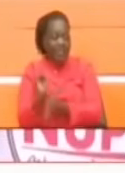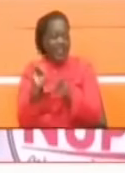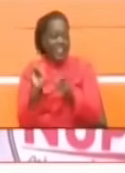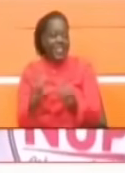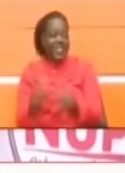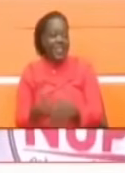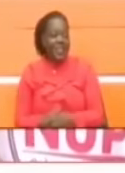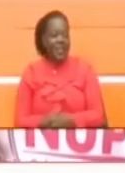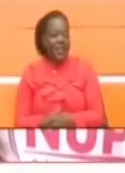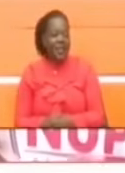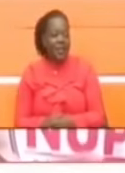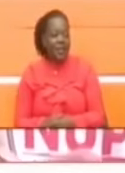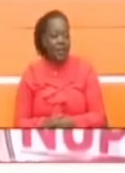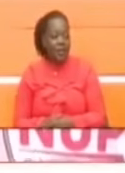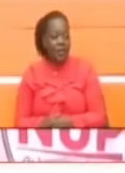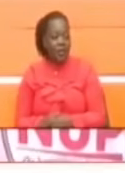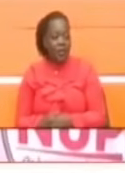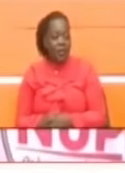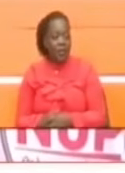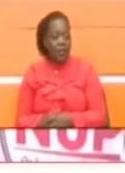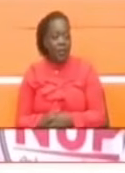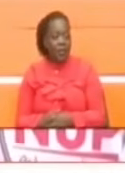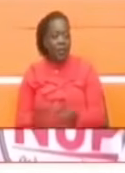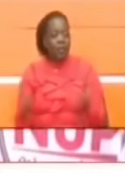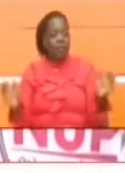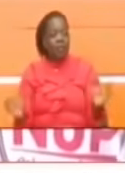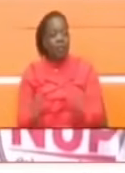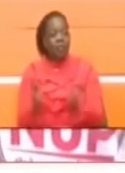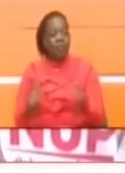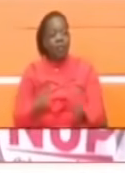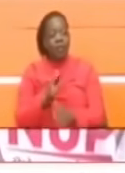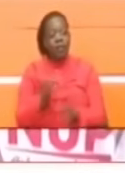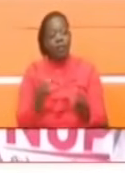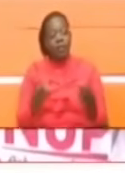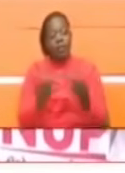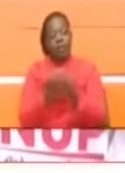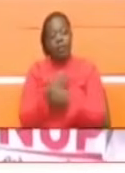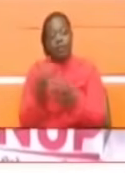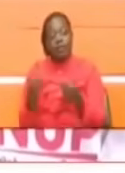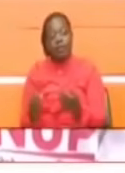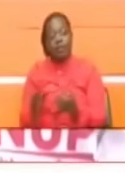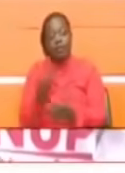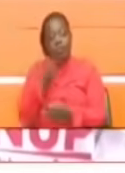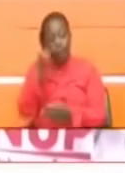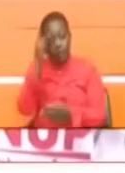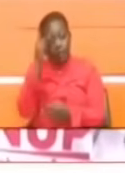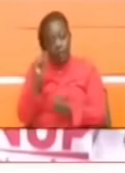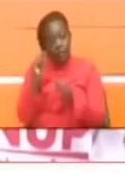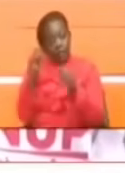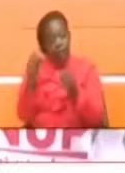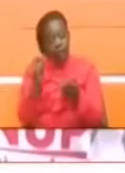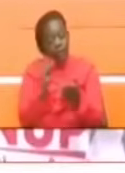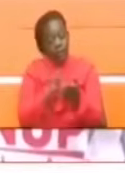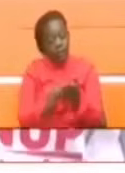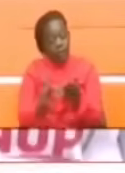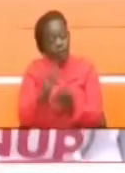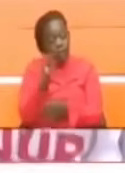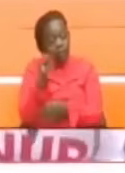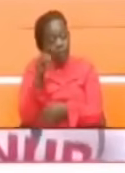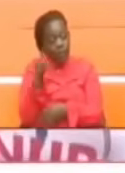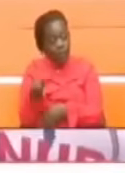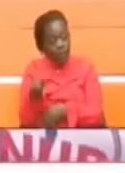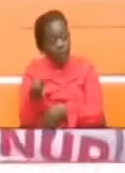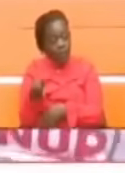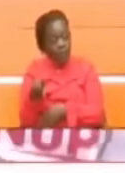kubalemerawo. Tu meeting tumobilizing baganda baffe ne bannyinaffe ne bakadde baffe bajje bewandise mu kibiina kya National Unity